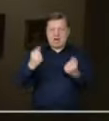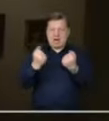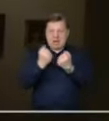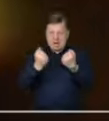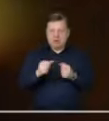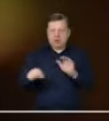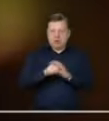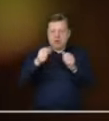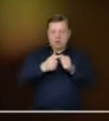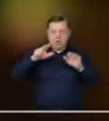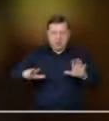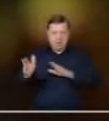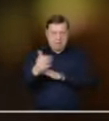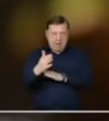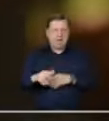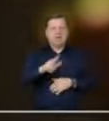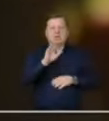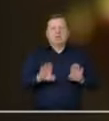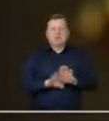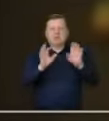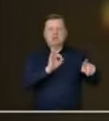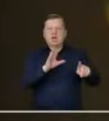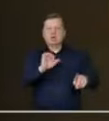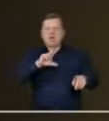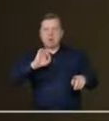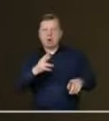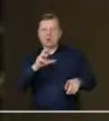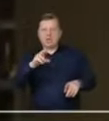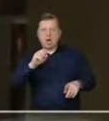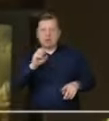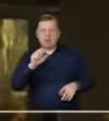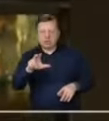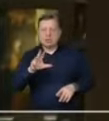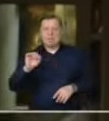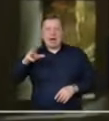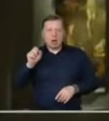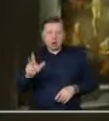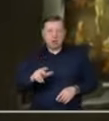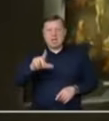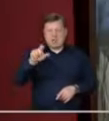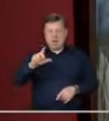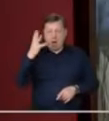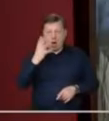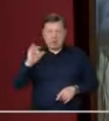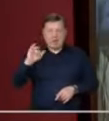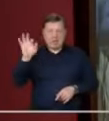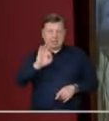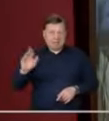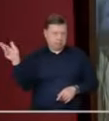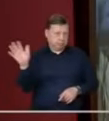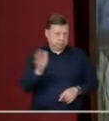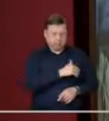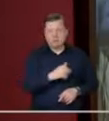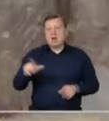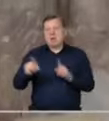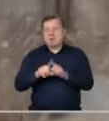do 28 marca wystawę Szymon Czechowicz, geniusz baroku. Do obejrzenia ponad 200 obrazów i rysunków. Z kolei w Muzeum Narodowym w Warszawie ostatni